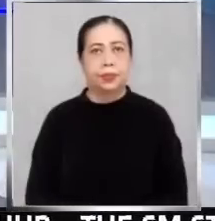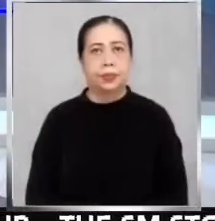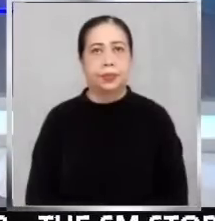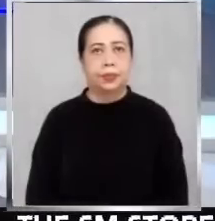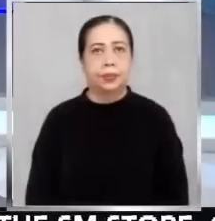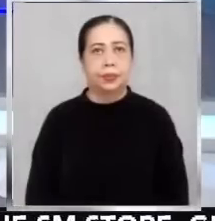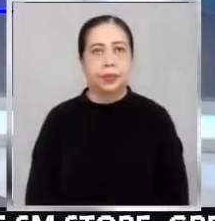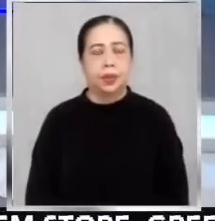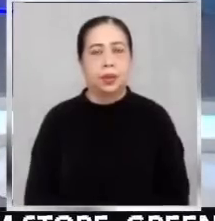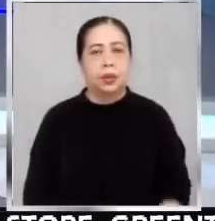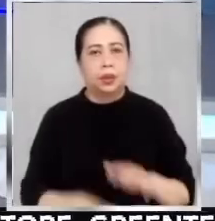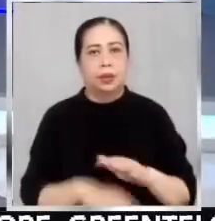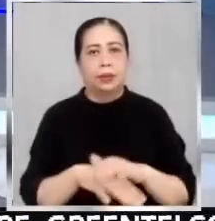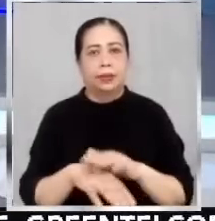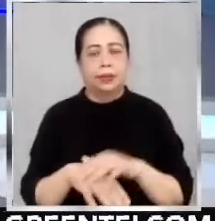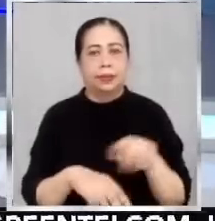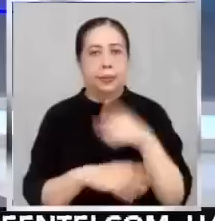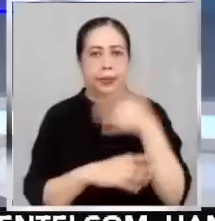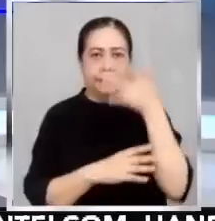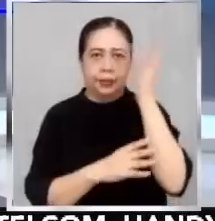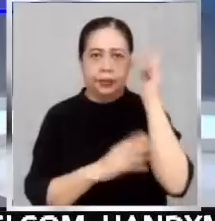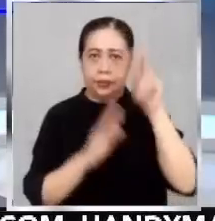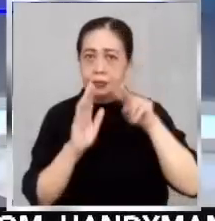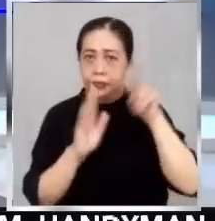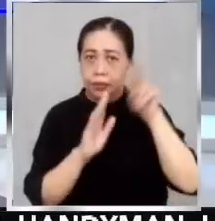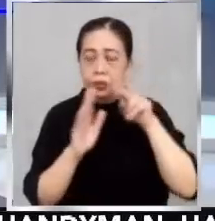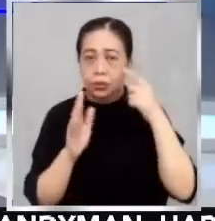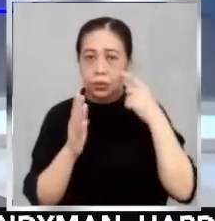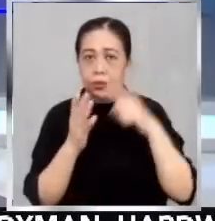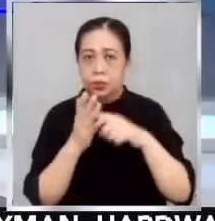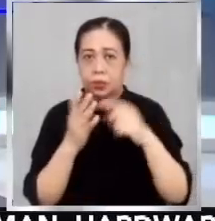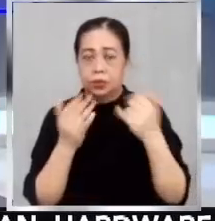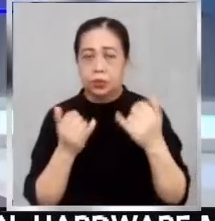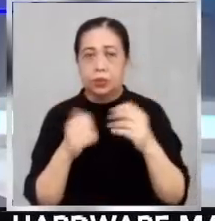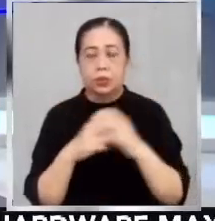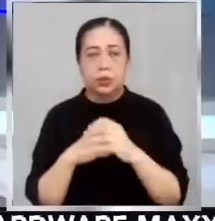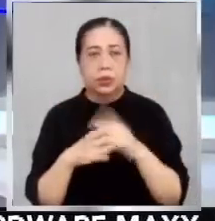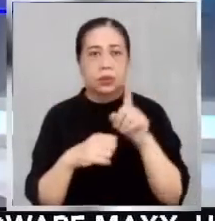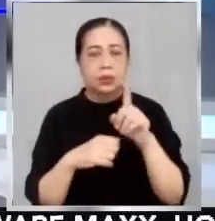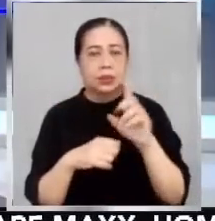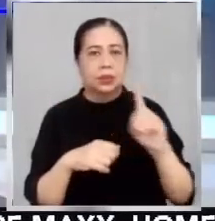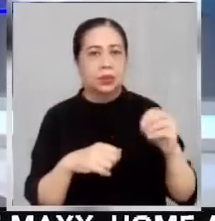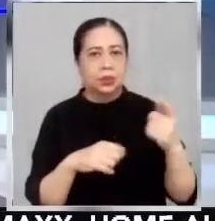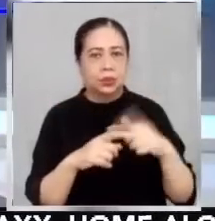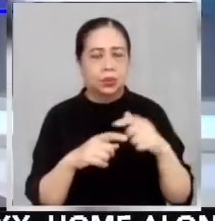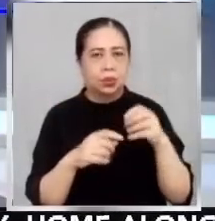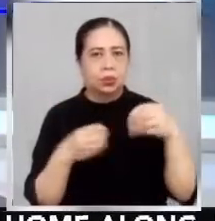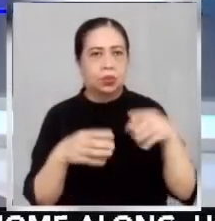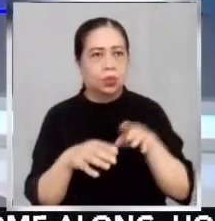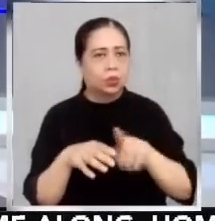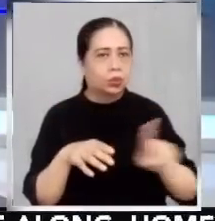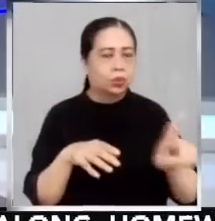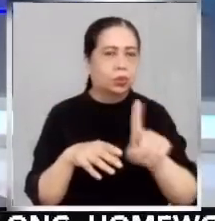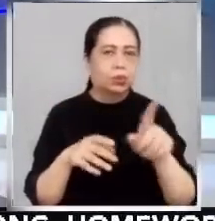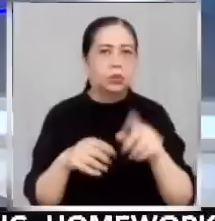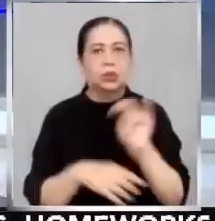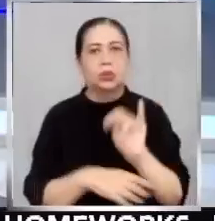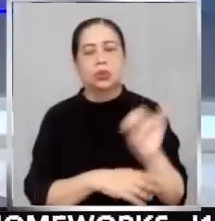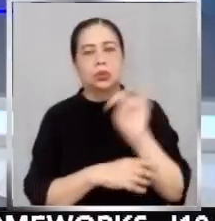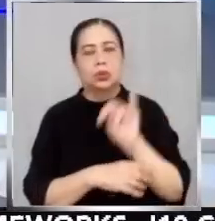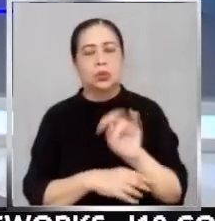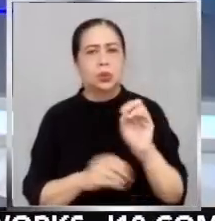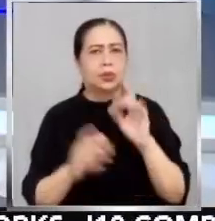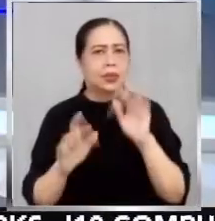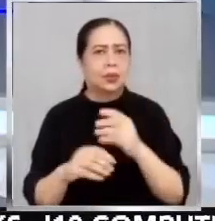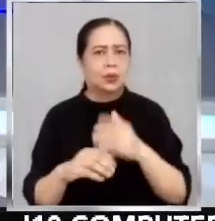Babala po mga kapuso, sensitibong video ang inyong mapapanood. Isang asong naligaw sa kalapit na bahay sa Ilocos Norte ang walang awang